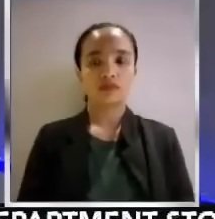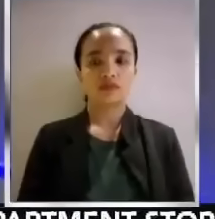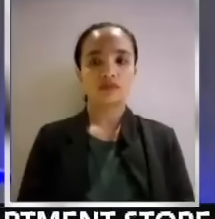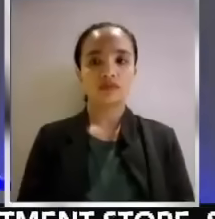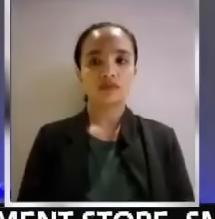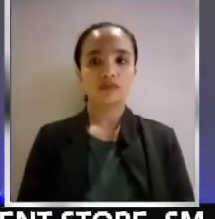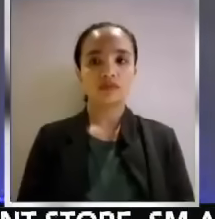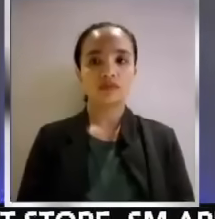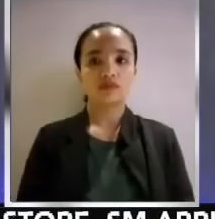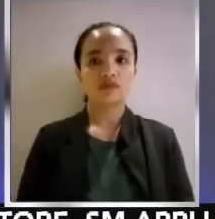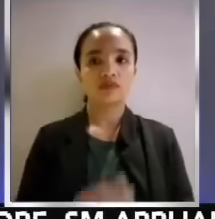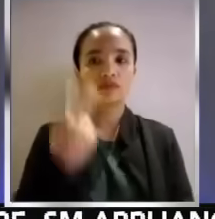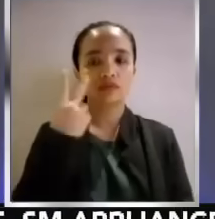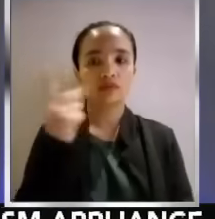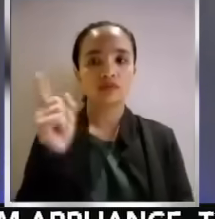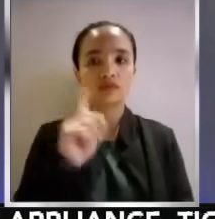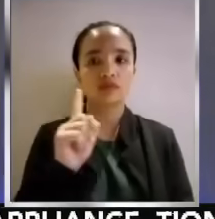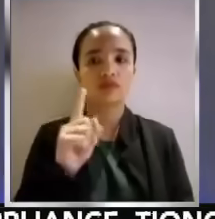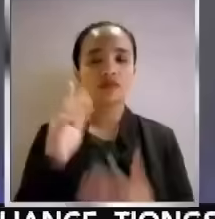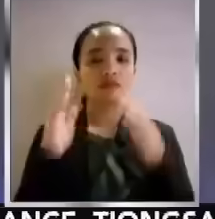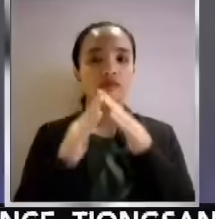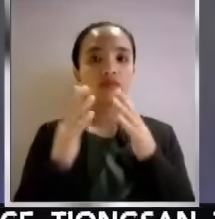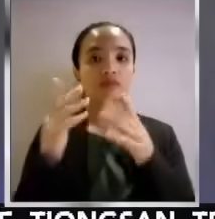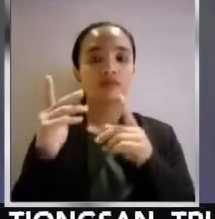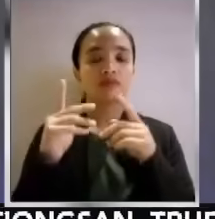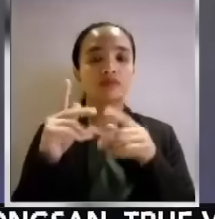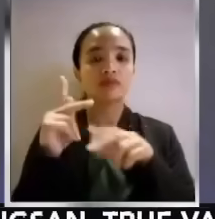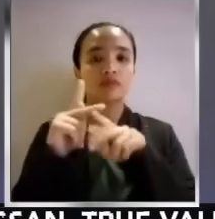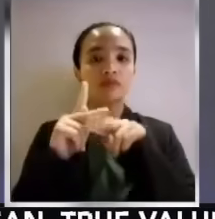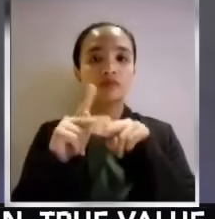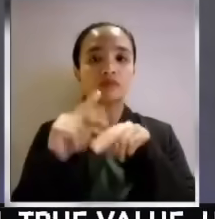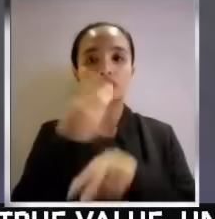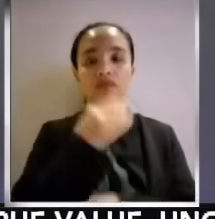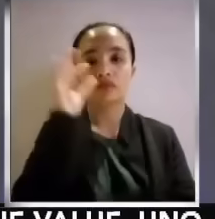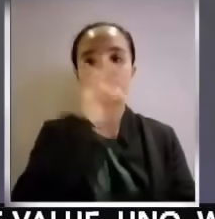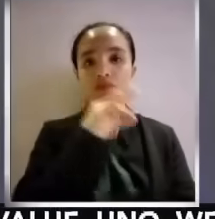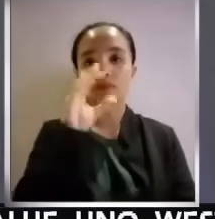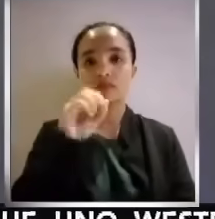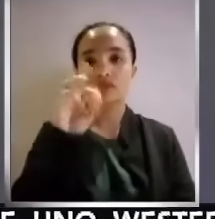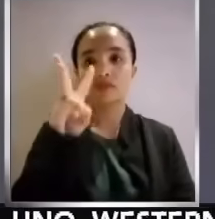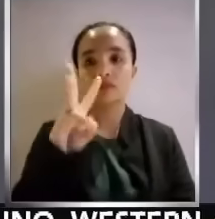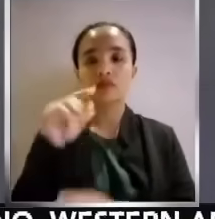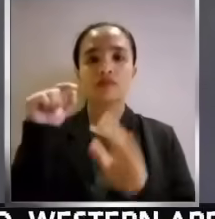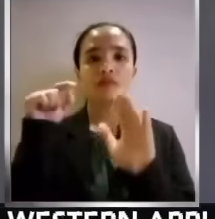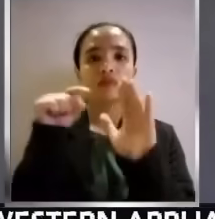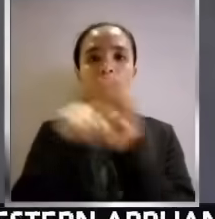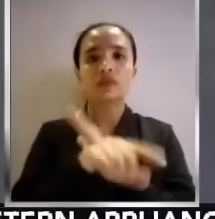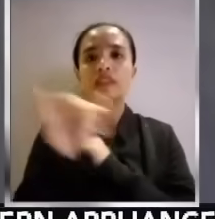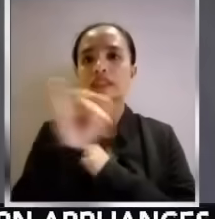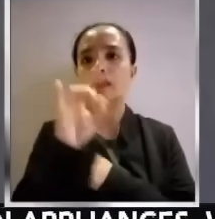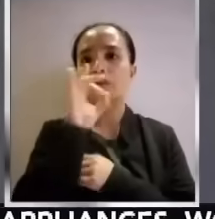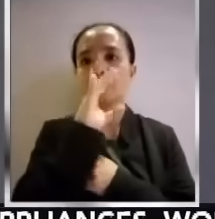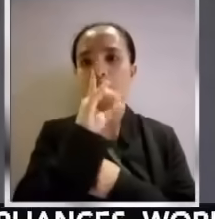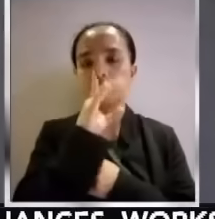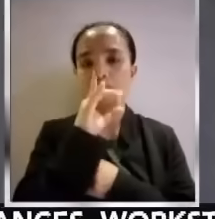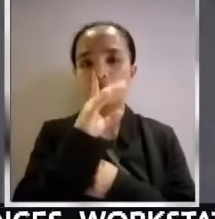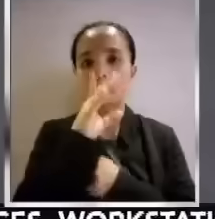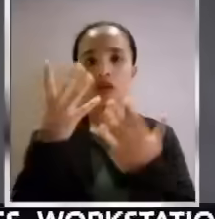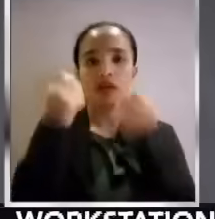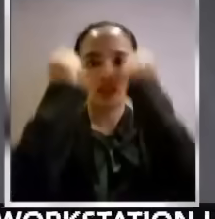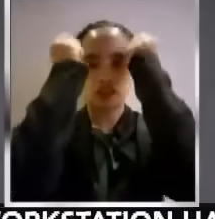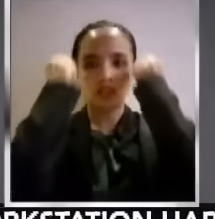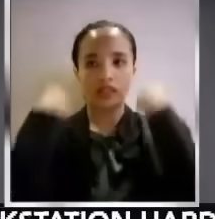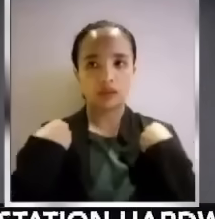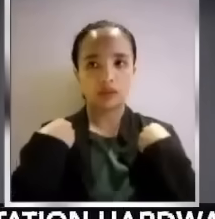Nakaburol na sa kanilang bahay sa Pangasinan ang Pinay domestic helper na pinatay ng kapwa kasambahay sa Saudi Arabia at bumisita rin